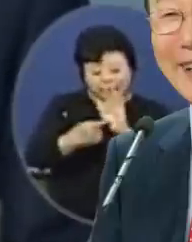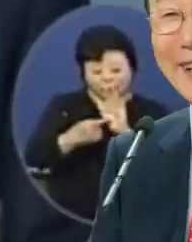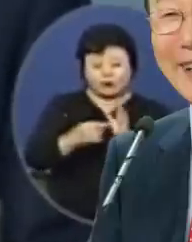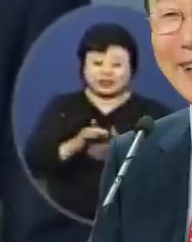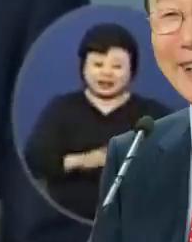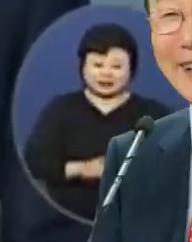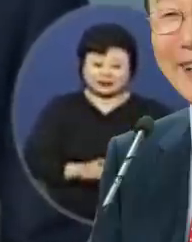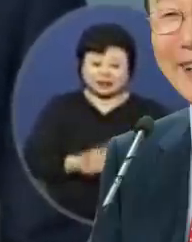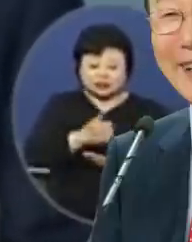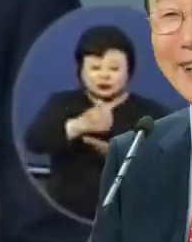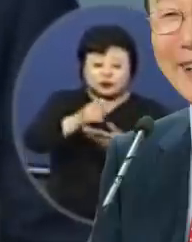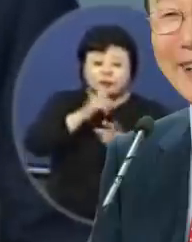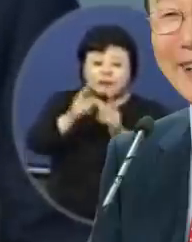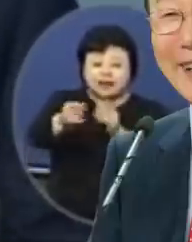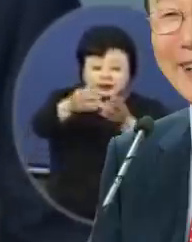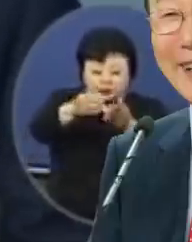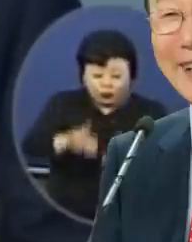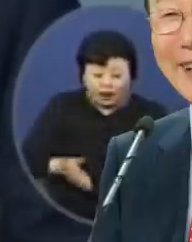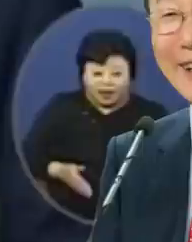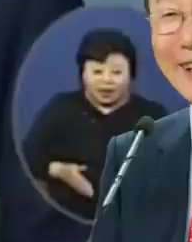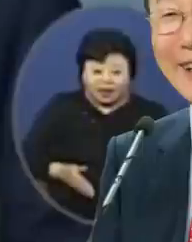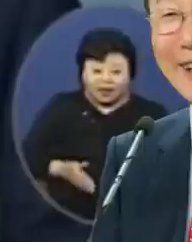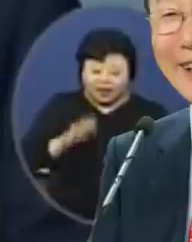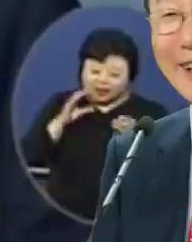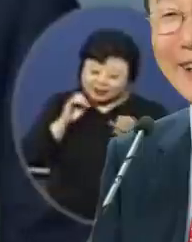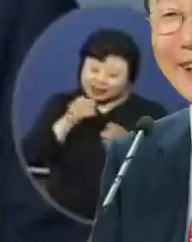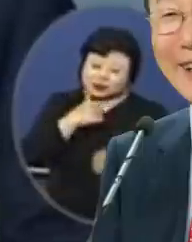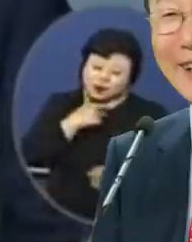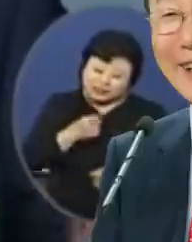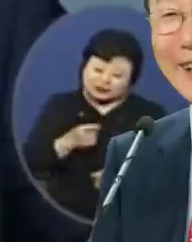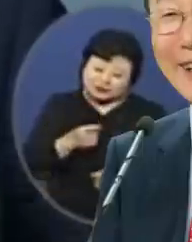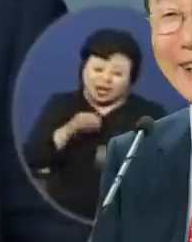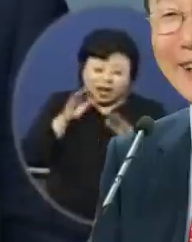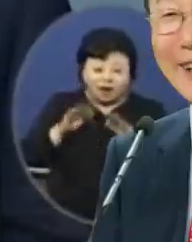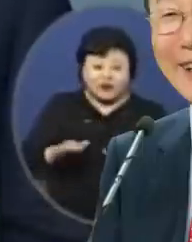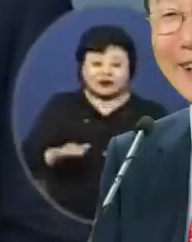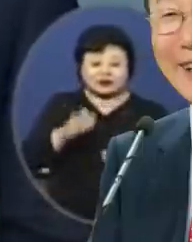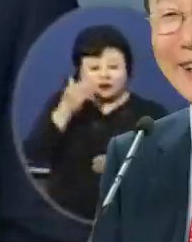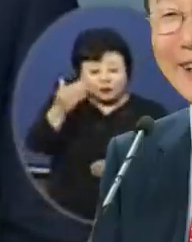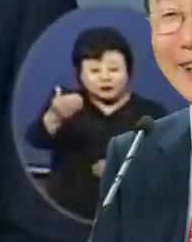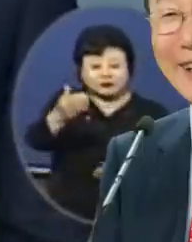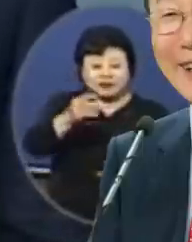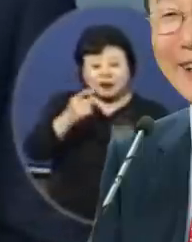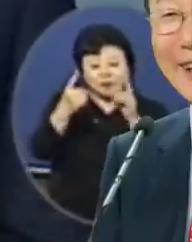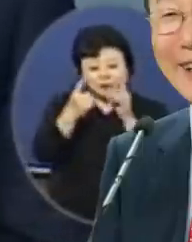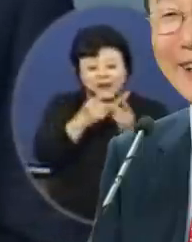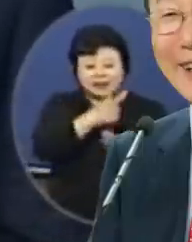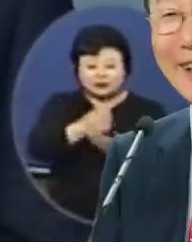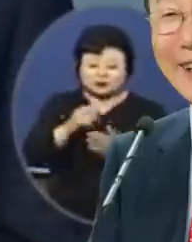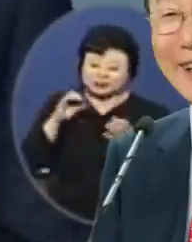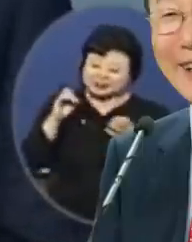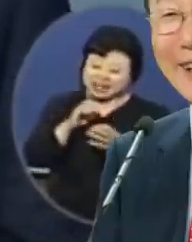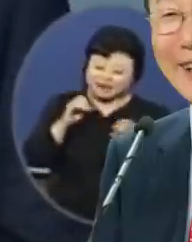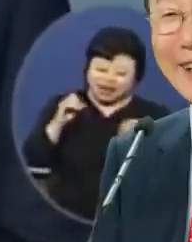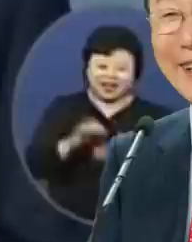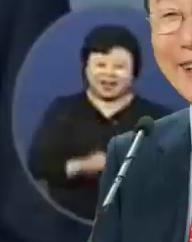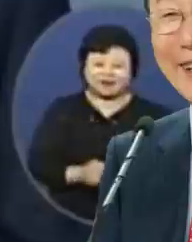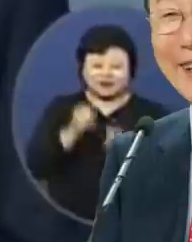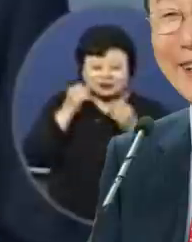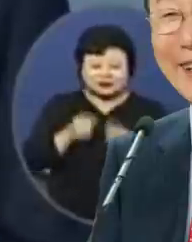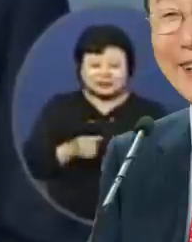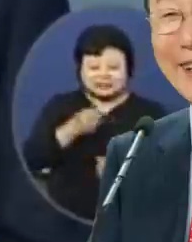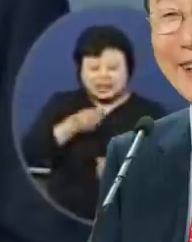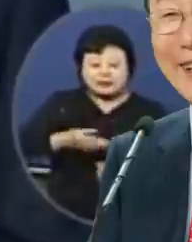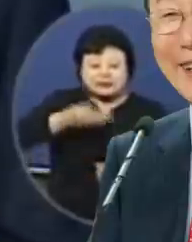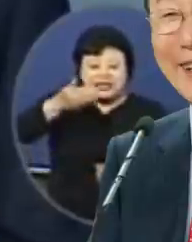것입니다. 주님이 말씀을 통해서 여러분과 이야기하기를 원하시는 것입니다. 오늘도 여러분을 만나서 주님이 대화식에서 여러분 3차원의